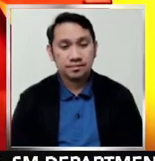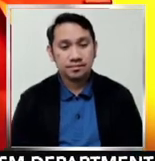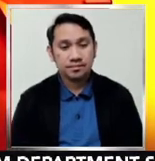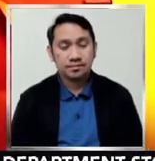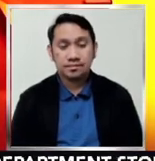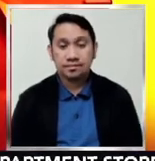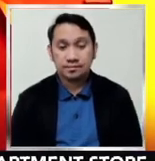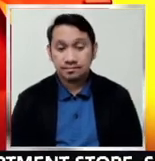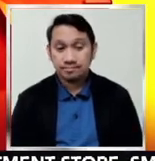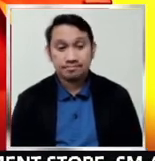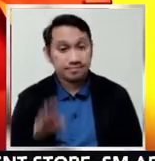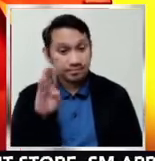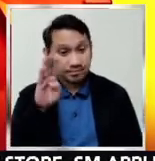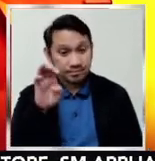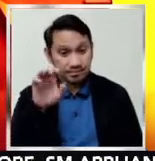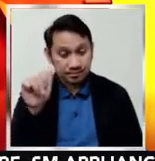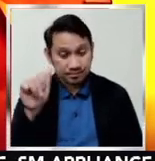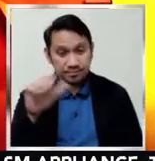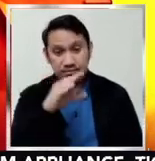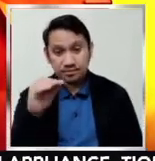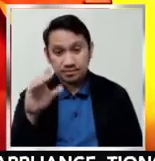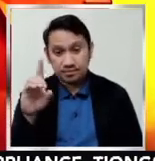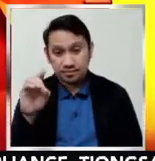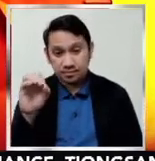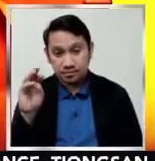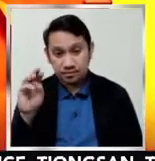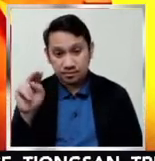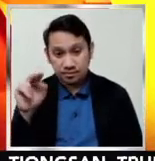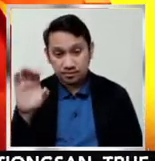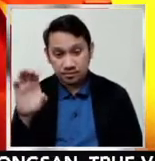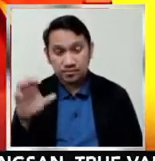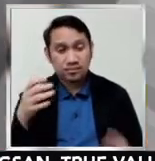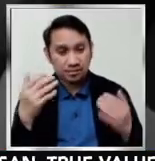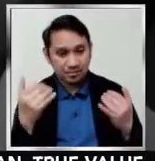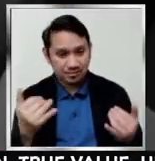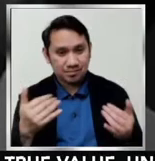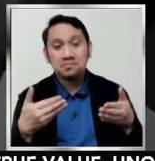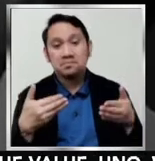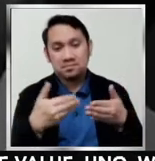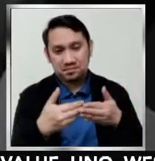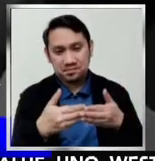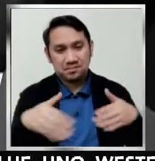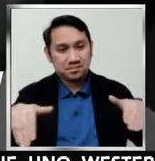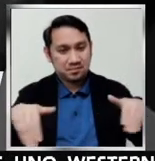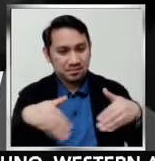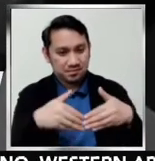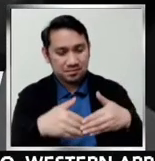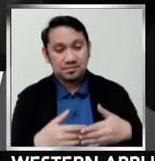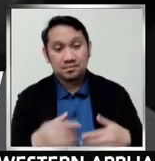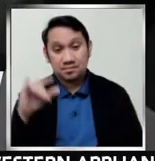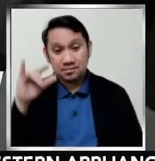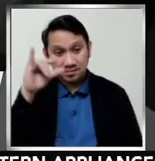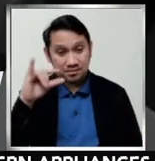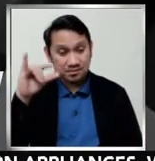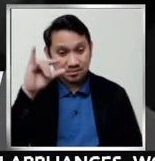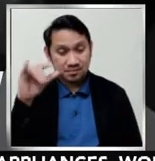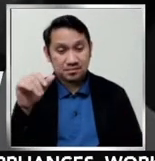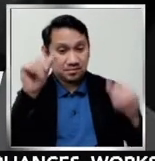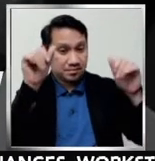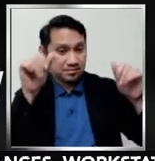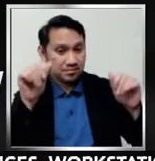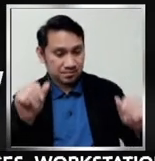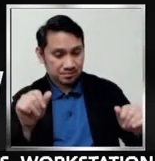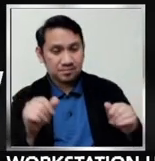Bea Alonzo and Dominic Roque are getting married! Ibinahagi ni Bea on Instagram ang ilang photos of the sweet moment